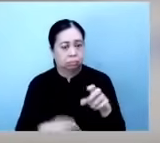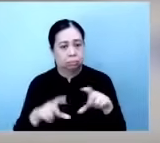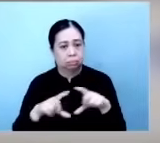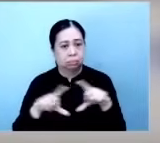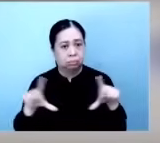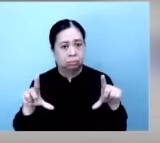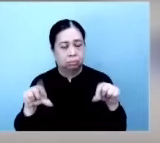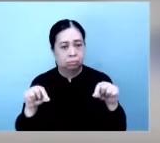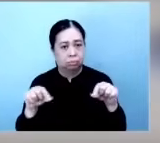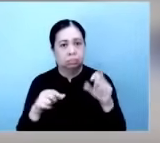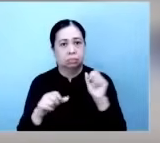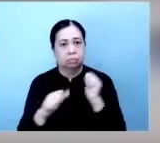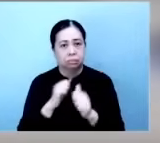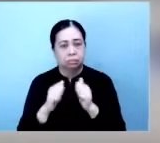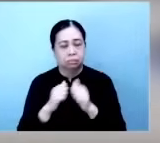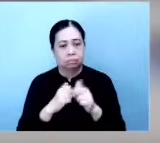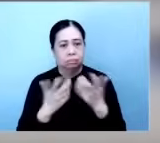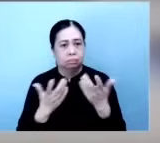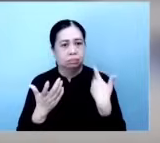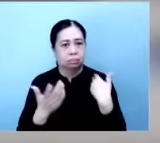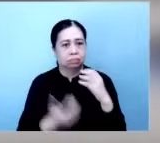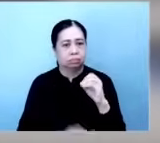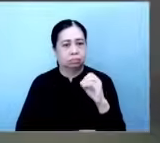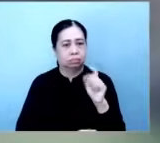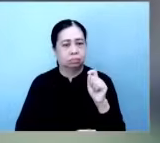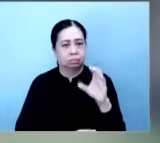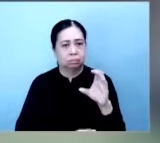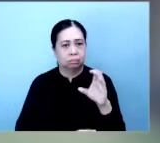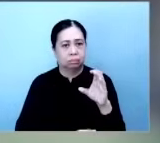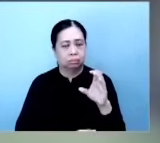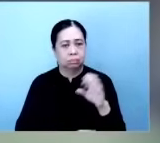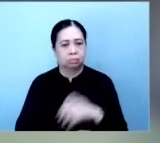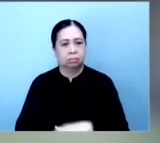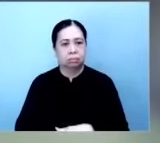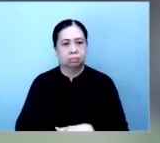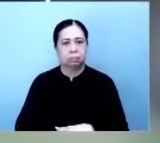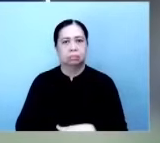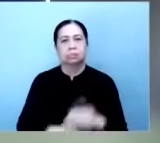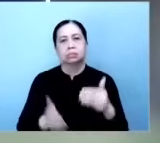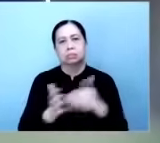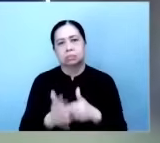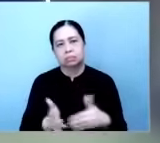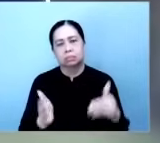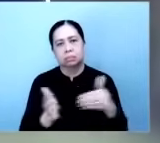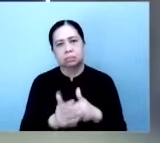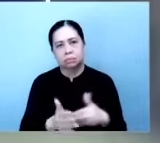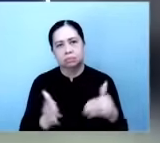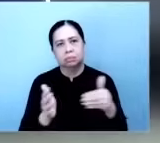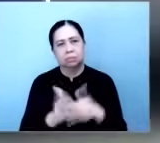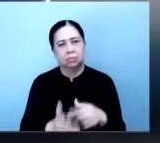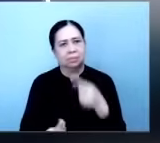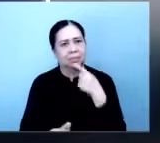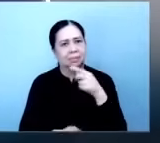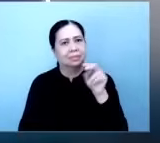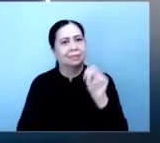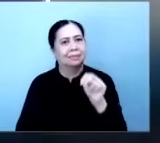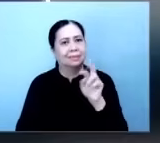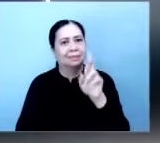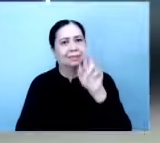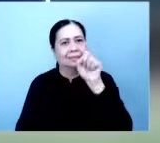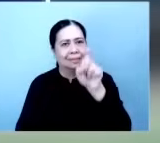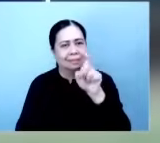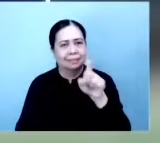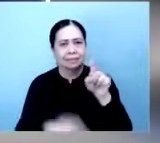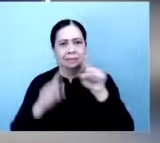it means OTC. Over the counter. Ilang ulit na ipinunto ng pharmacist na kailangan ng resita mula sa